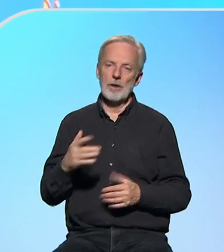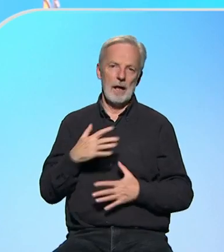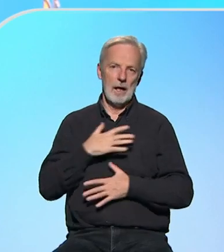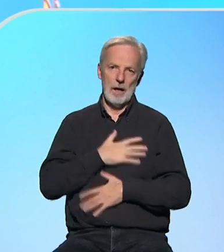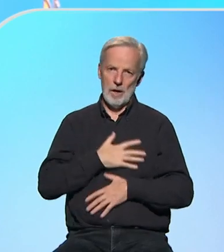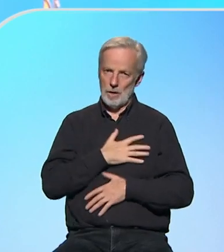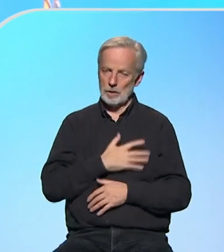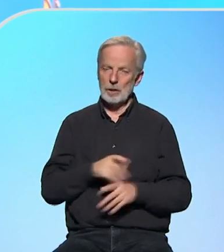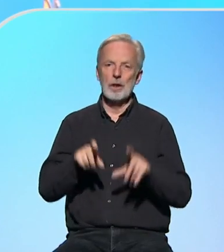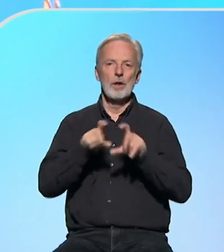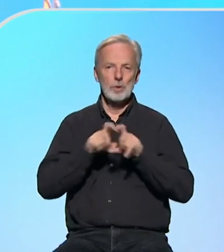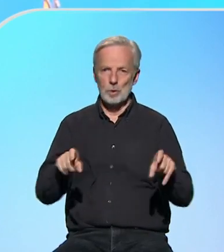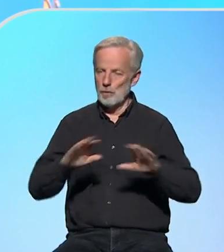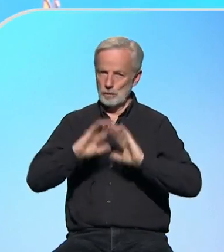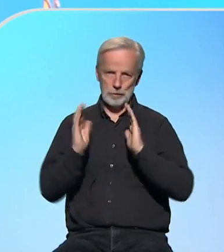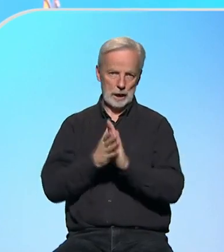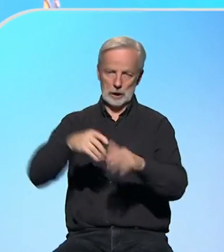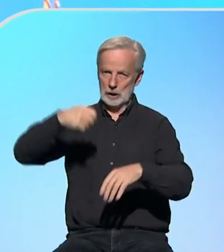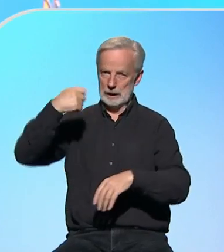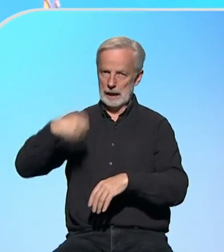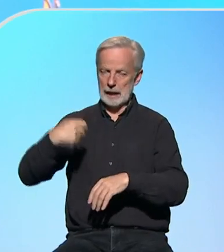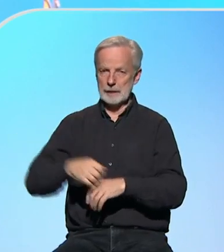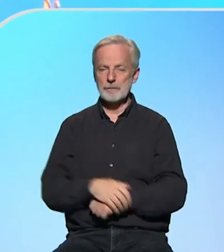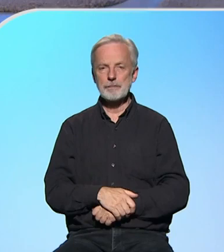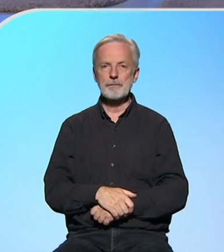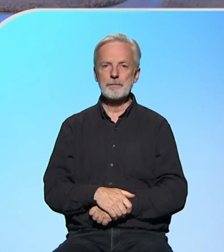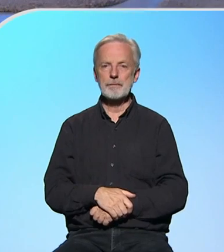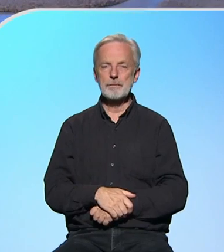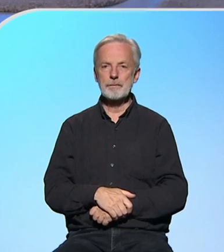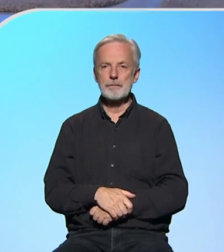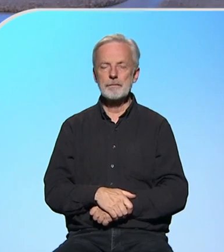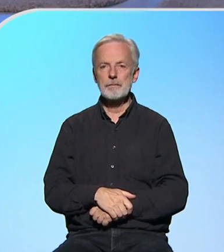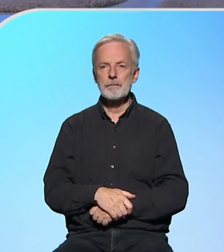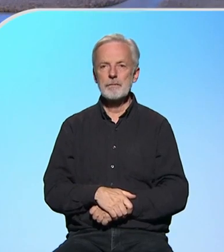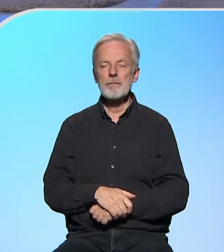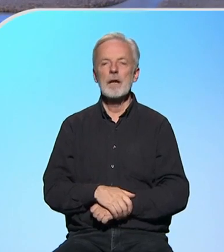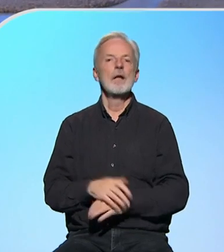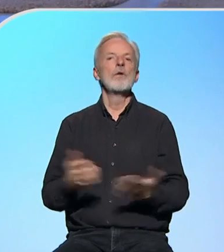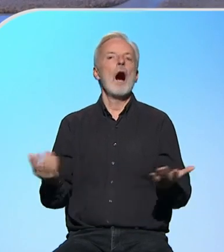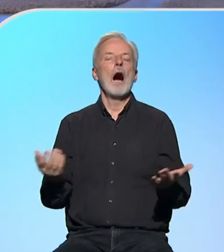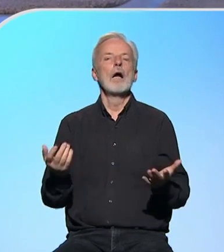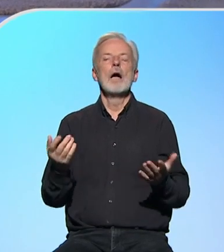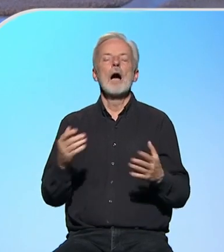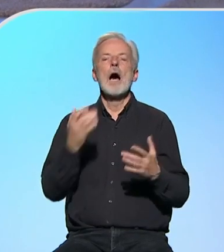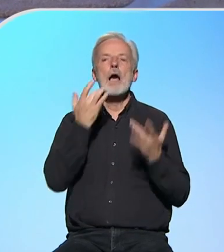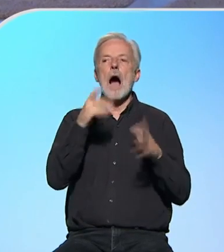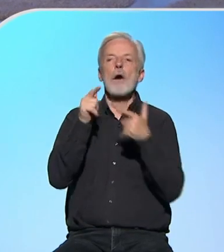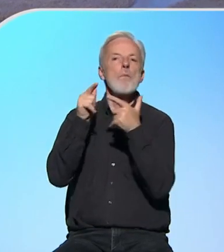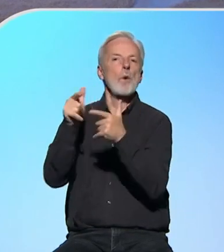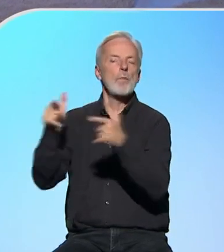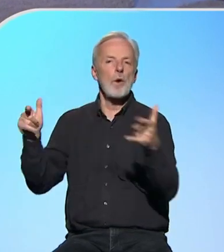že na to prostě jako došáhnou. Nemají, prostě na to nemají. Mm-hmm. No a co by se dalo dělat pro ty mladé, aby na to